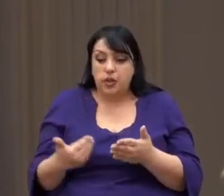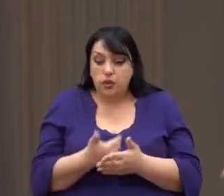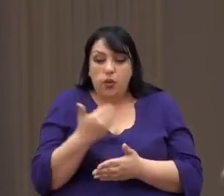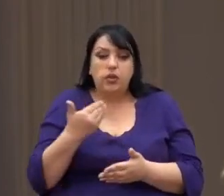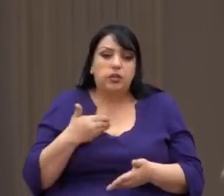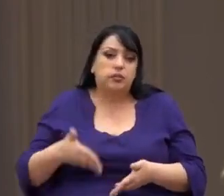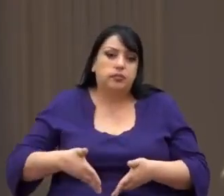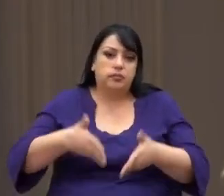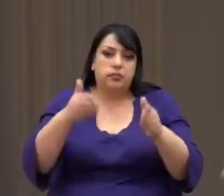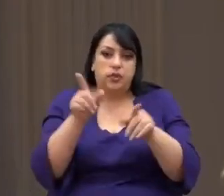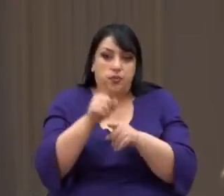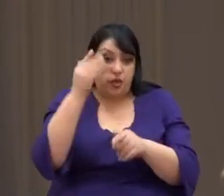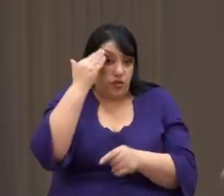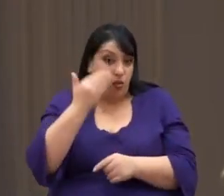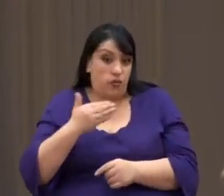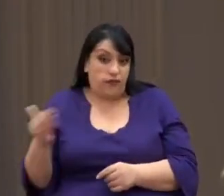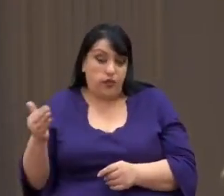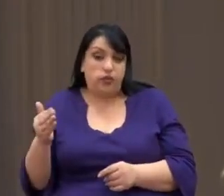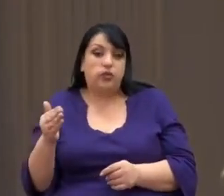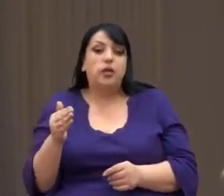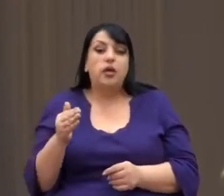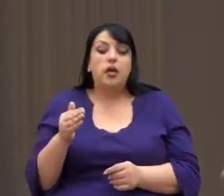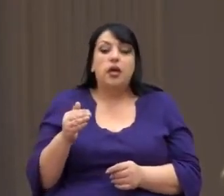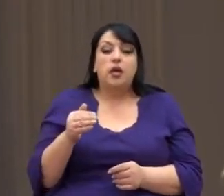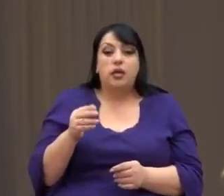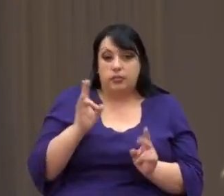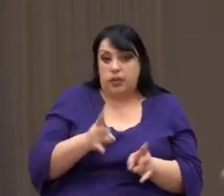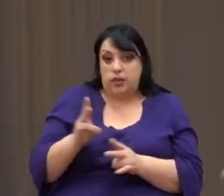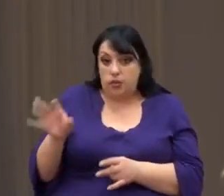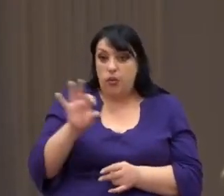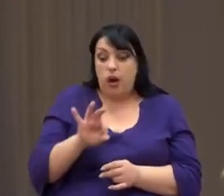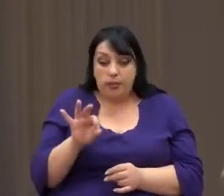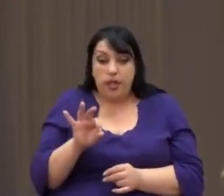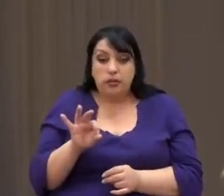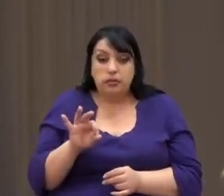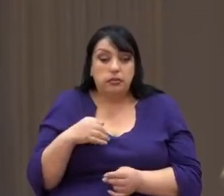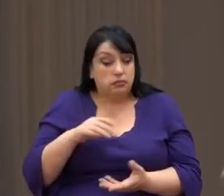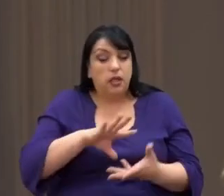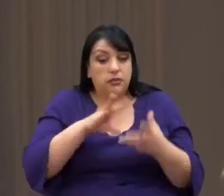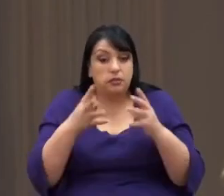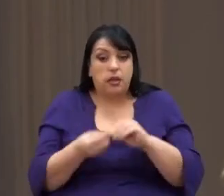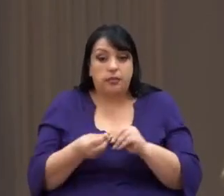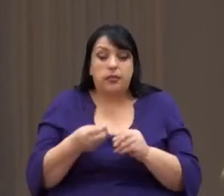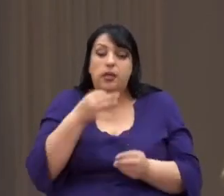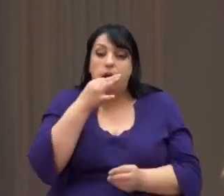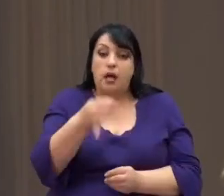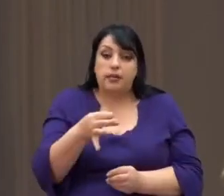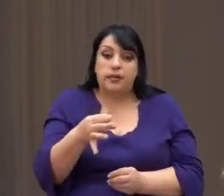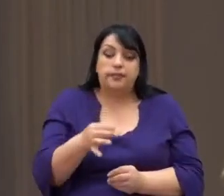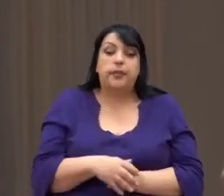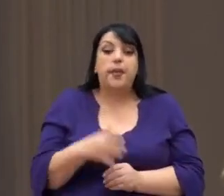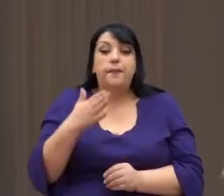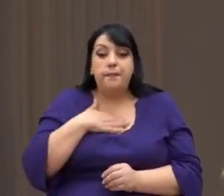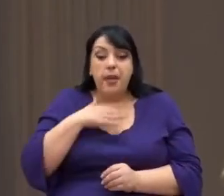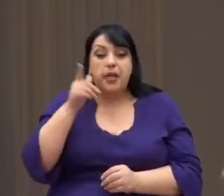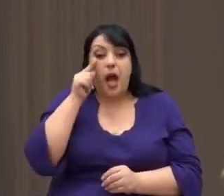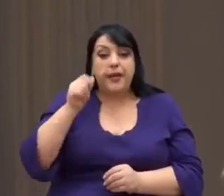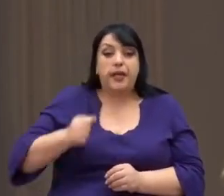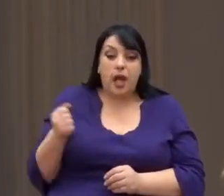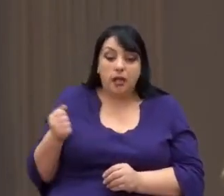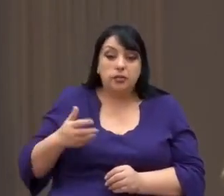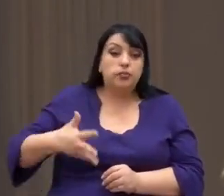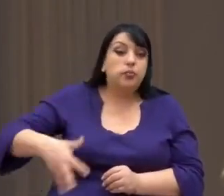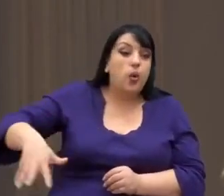փորձությանը։ Ամփոփելով խոսքս, սիրելի հայրենակիցներ, մեր այս